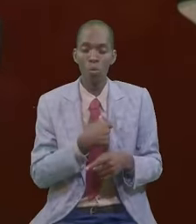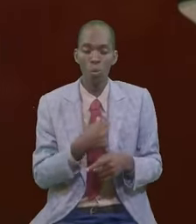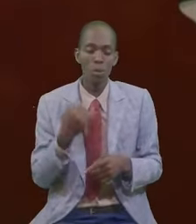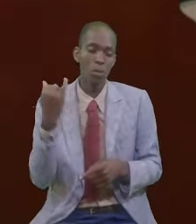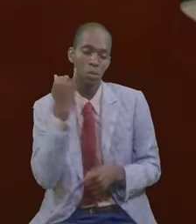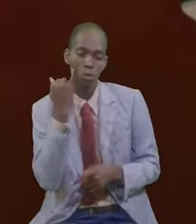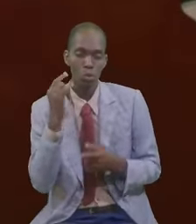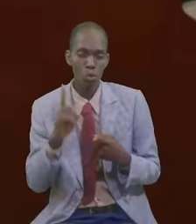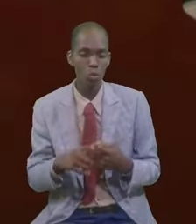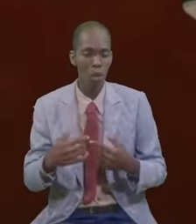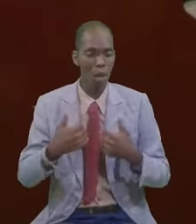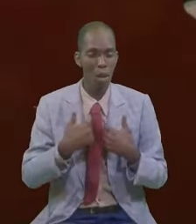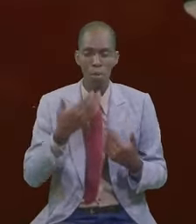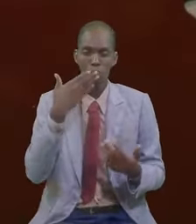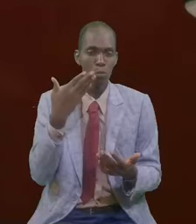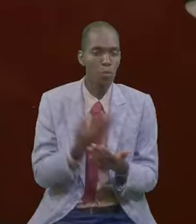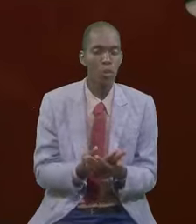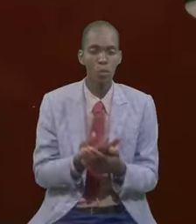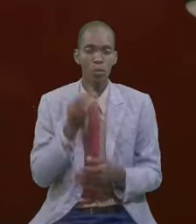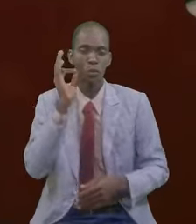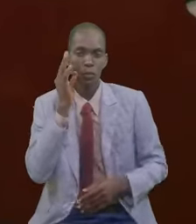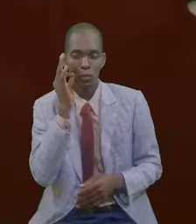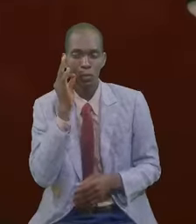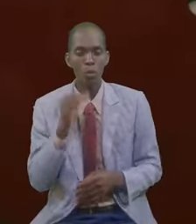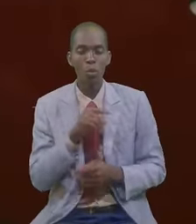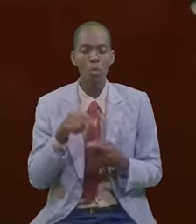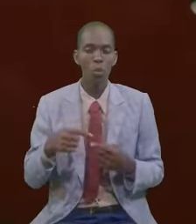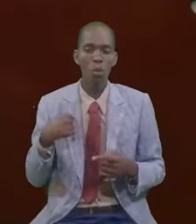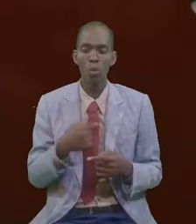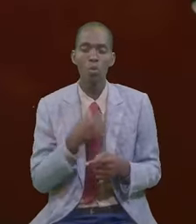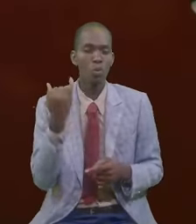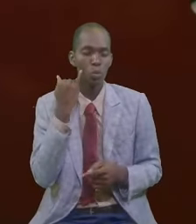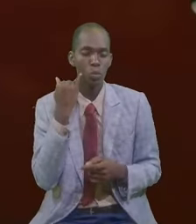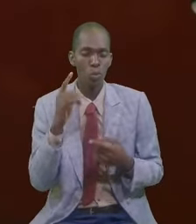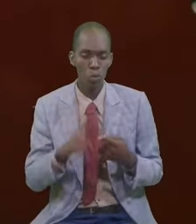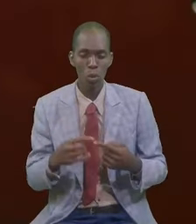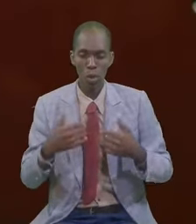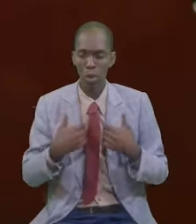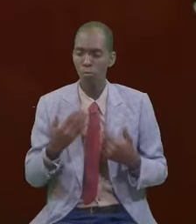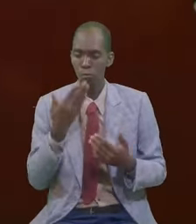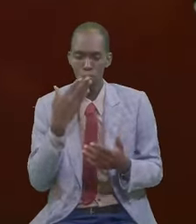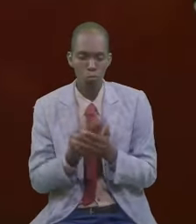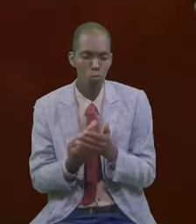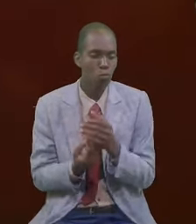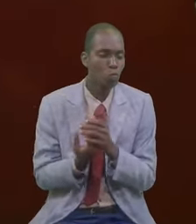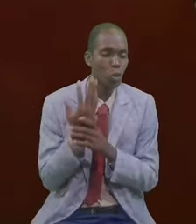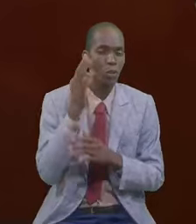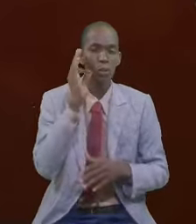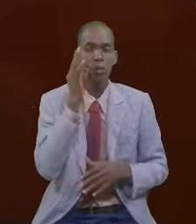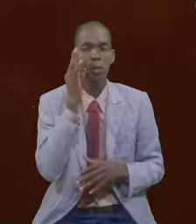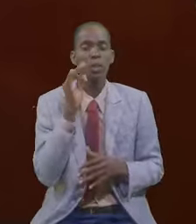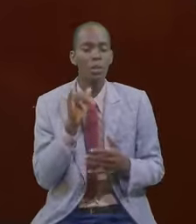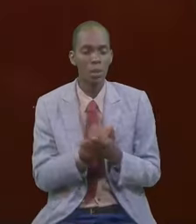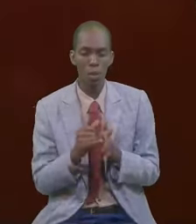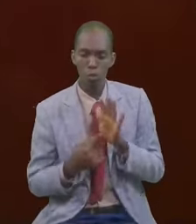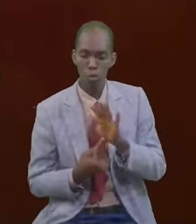au lieu de porter les fruits rédempteurs, les fruits qui montrent que nous sommes rachetés, qu'il a fait de nous des